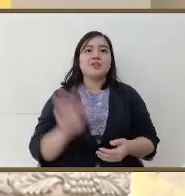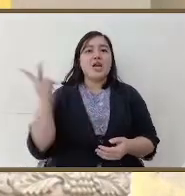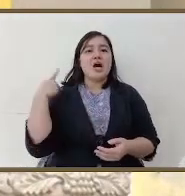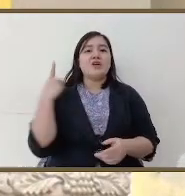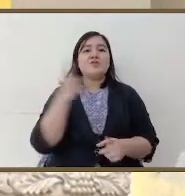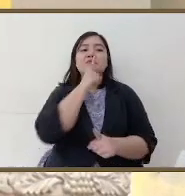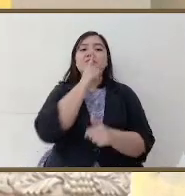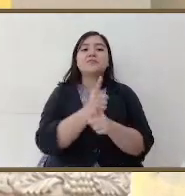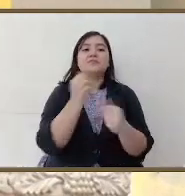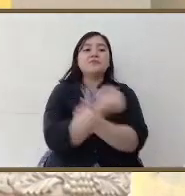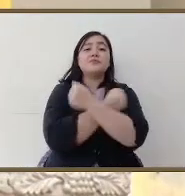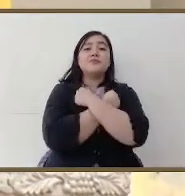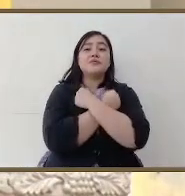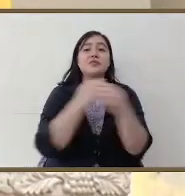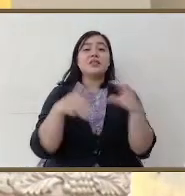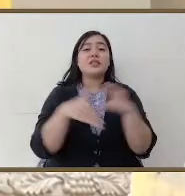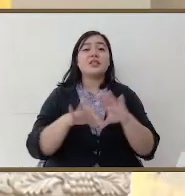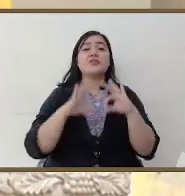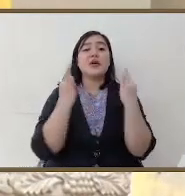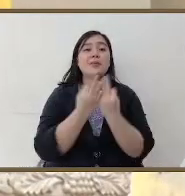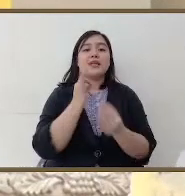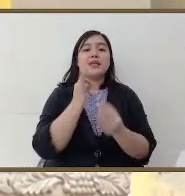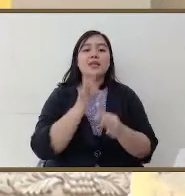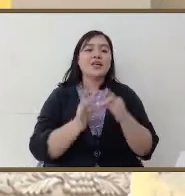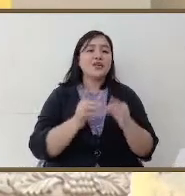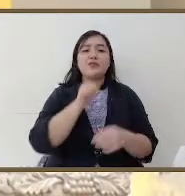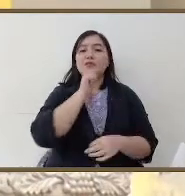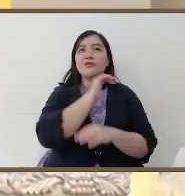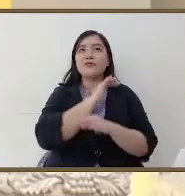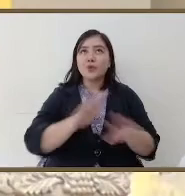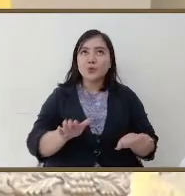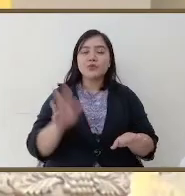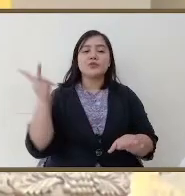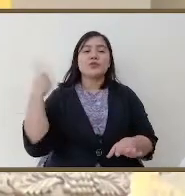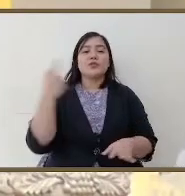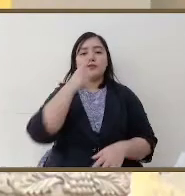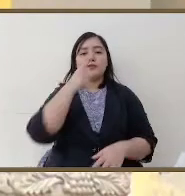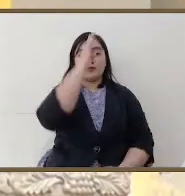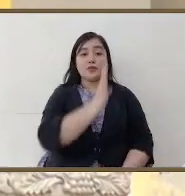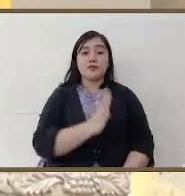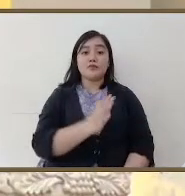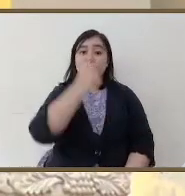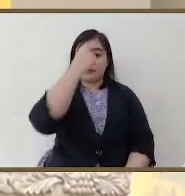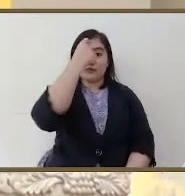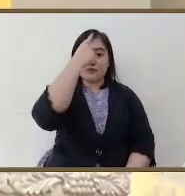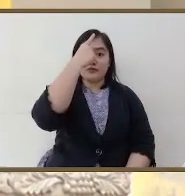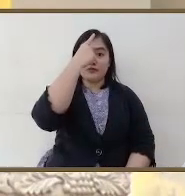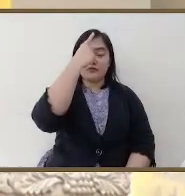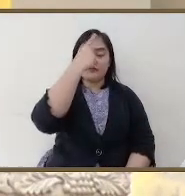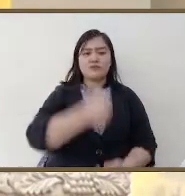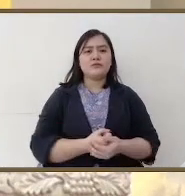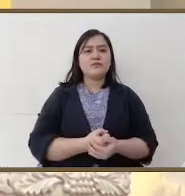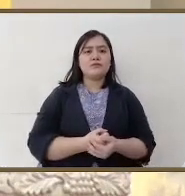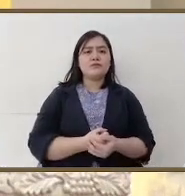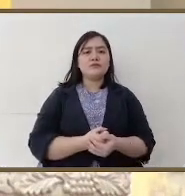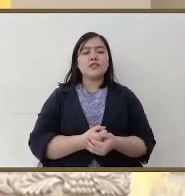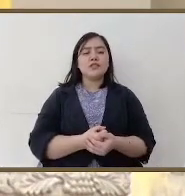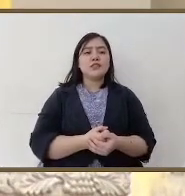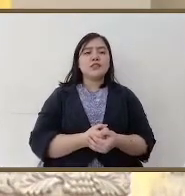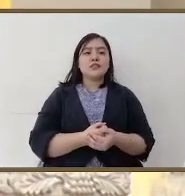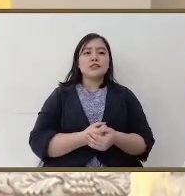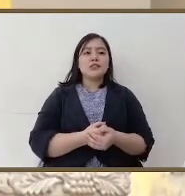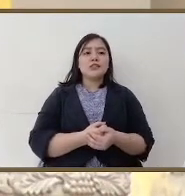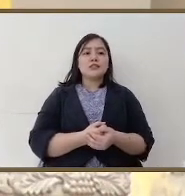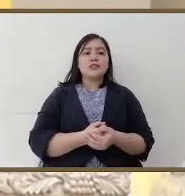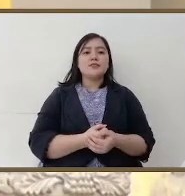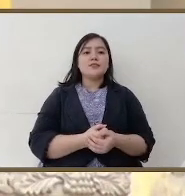you understand? That's right, amen. Can you understand anong klaseng love ang pwedeng i-manifest sa buhay ng